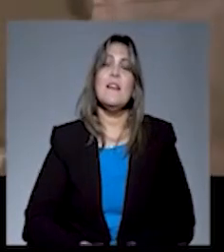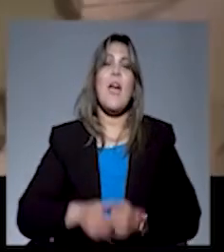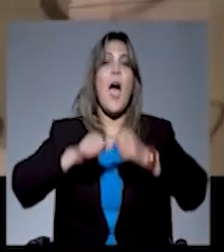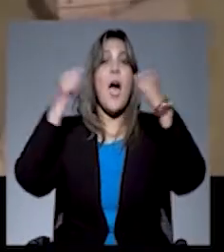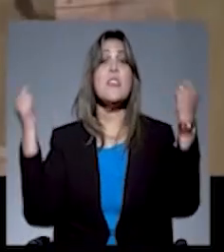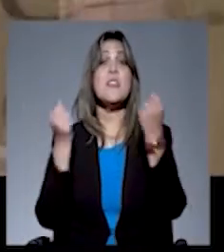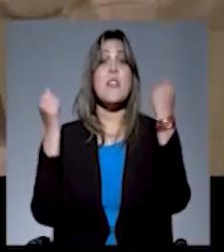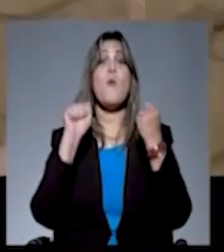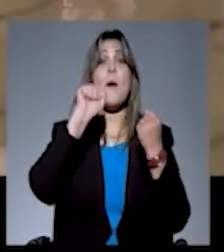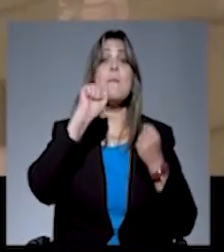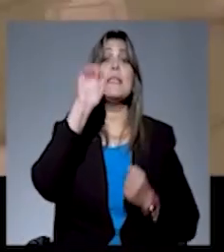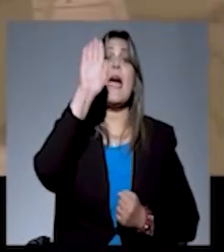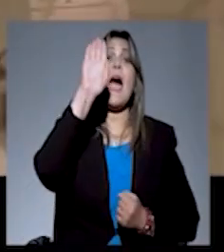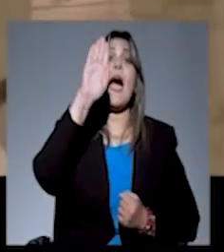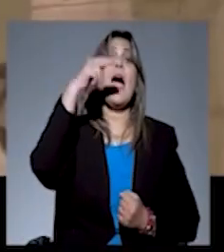سعد يا أهل السعد.